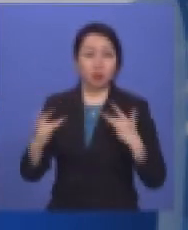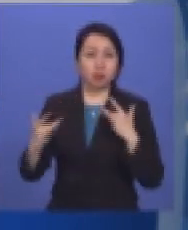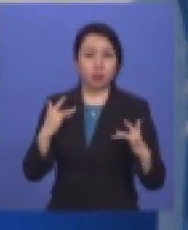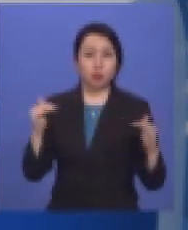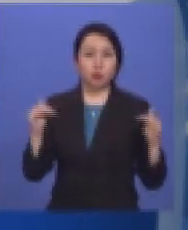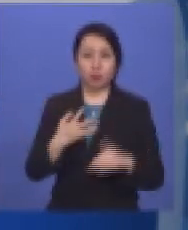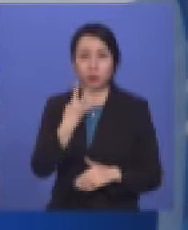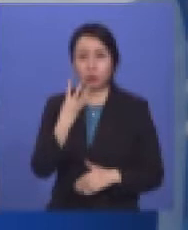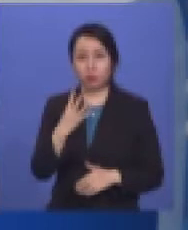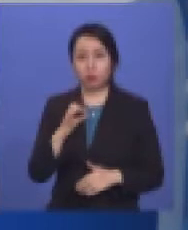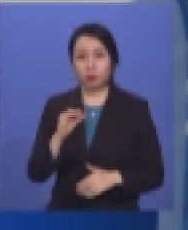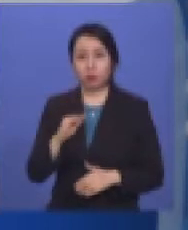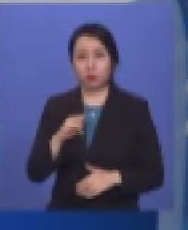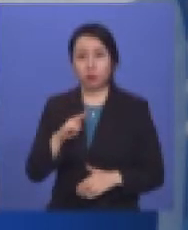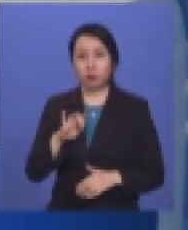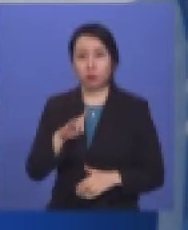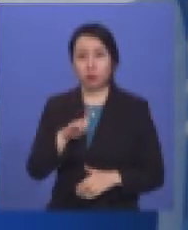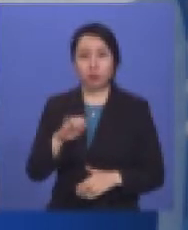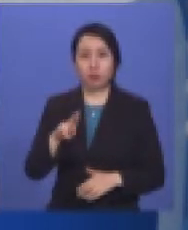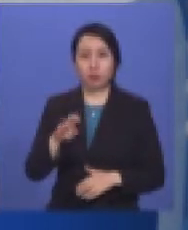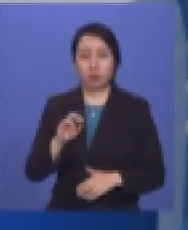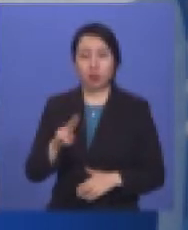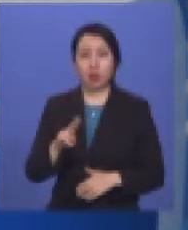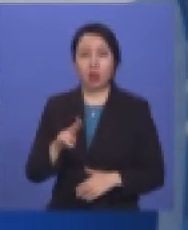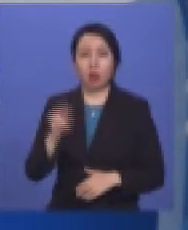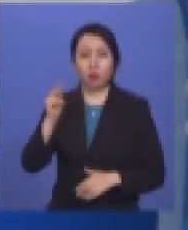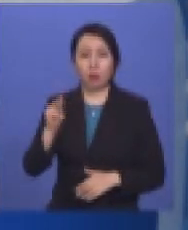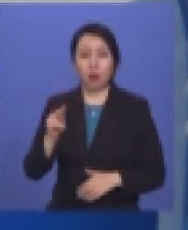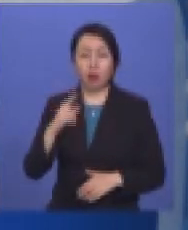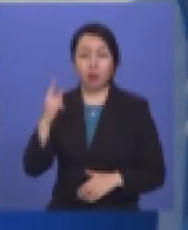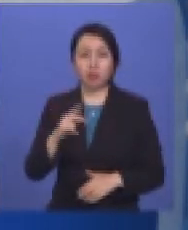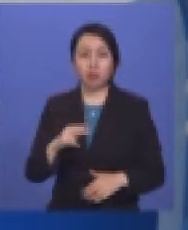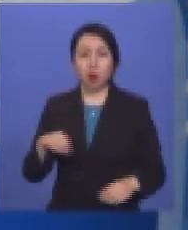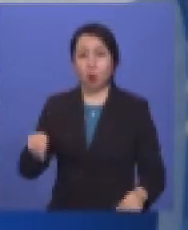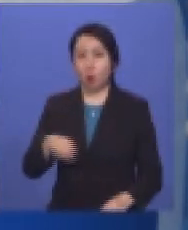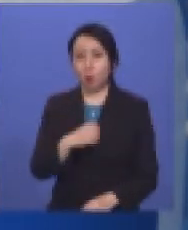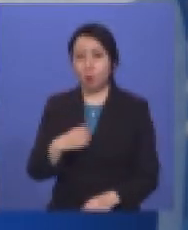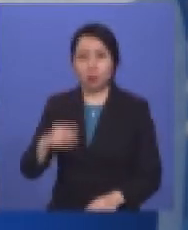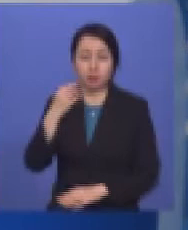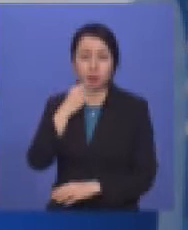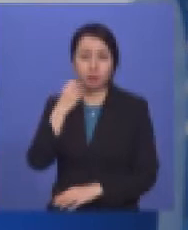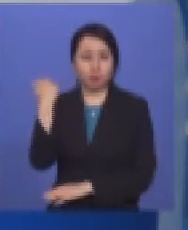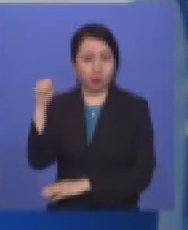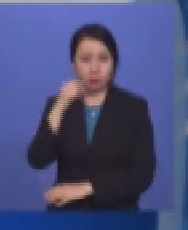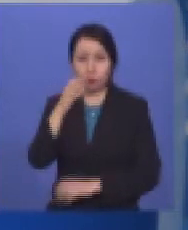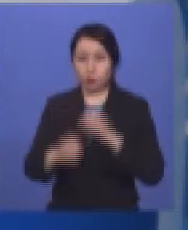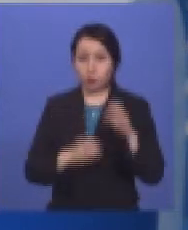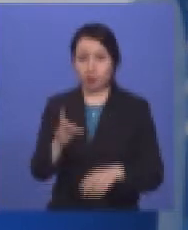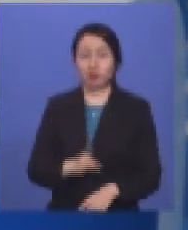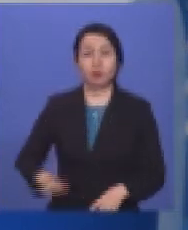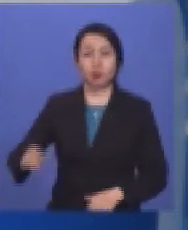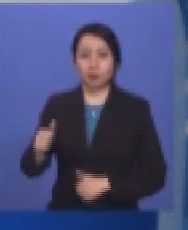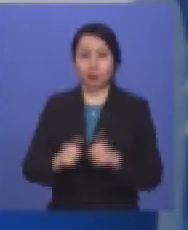сольный концерт студентки 4 курса Жан Омерзак, учащаяся класса КОБЫС, лауреат международных и